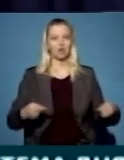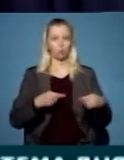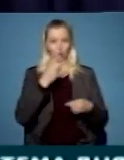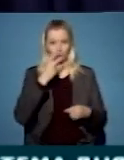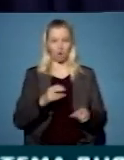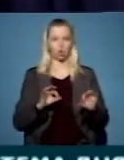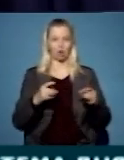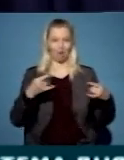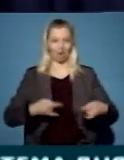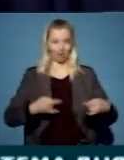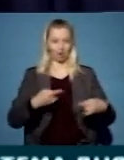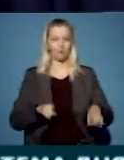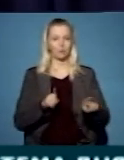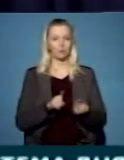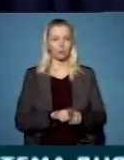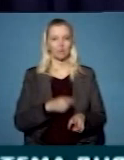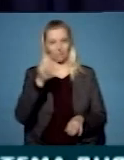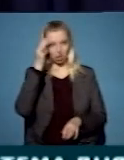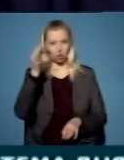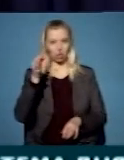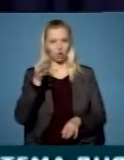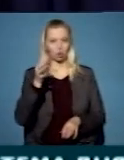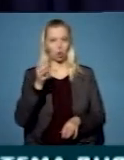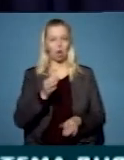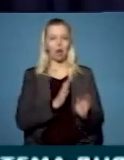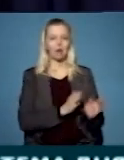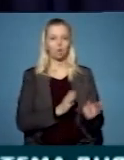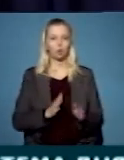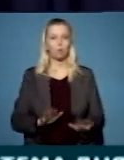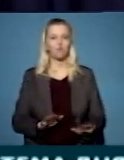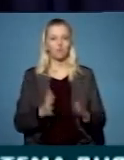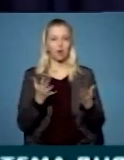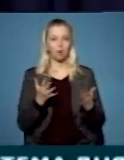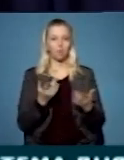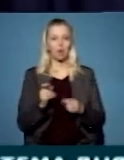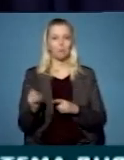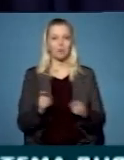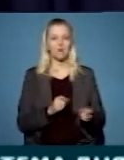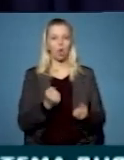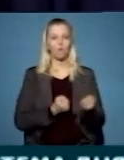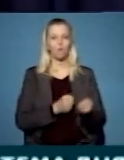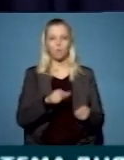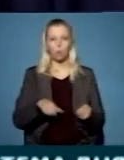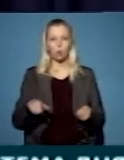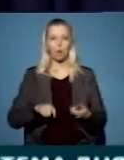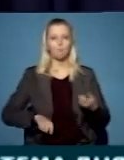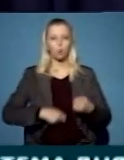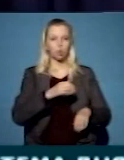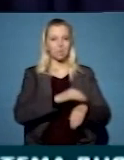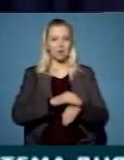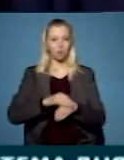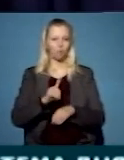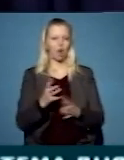екрані. Є також чітко КУпАП регламентує випадки, в яких притягаються водії, порушення яких зафіксовані